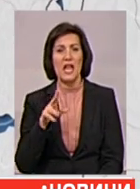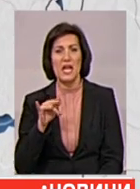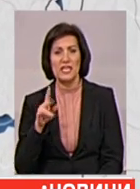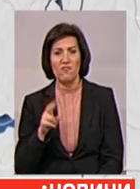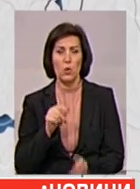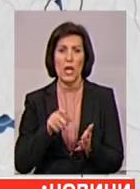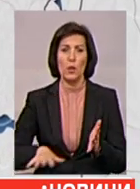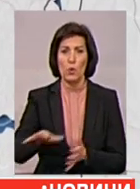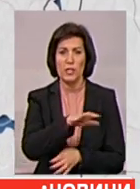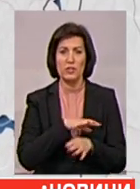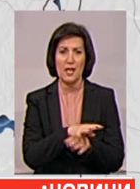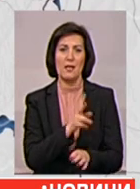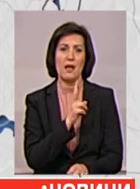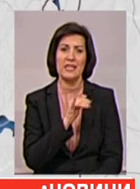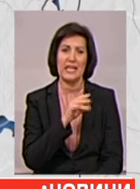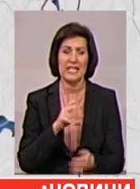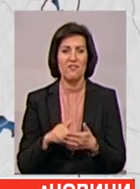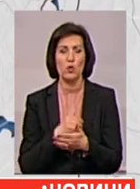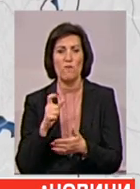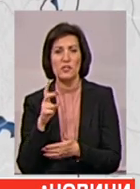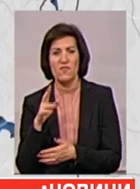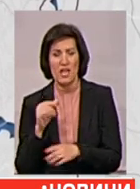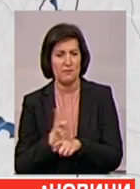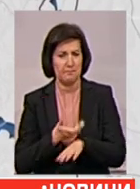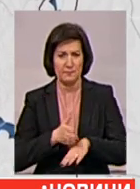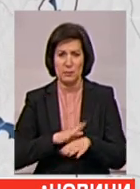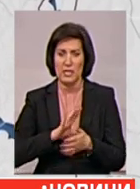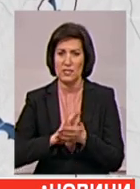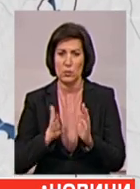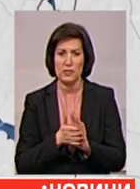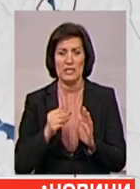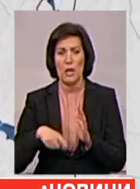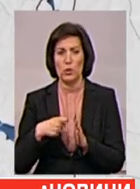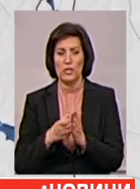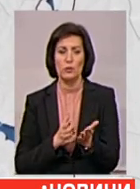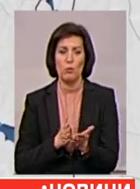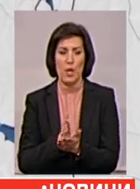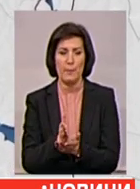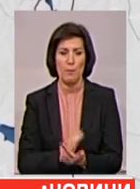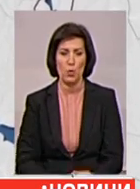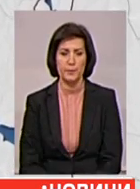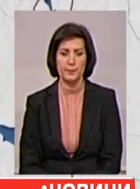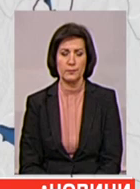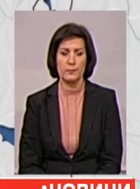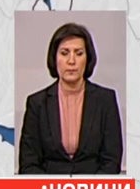мінометів стріляли в районі Катеринівки та Новозванівки. Найбільш складною була ситуація на Донецькому напрямку.